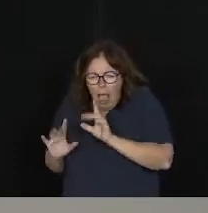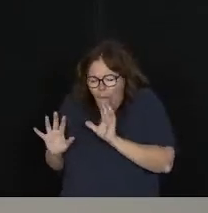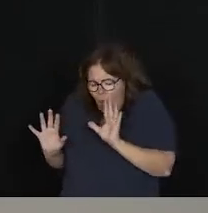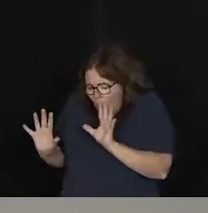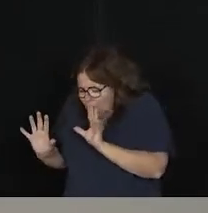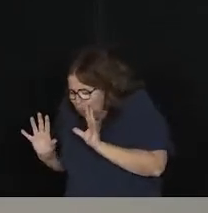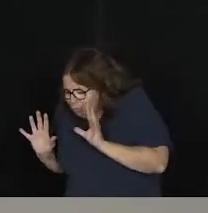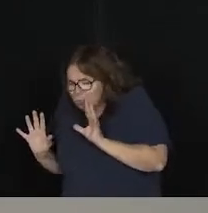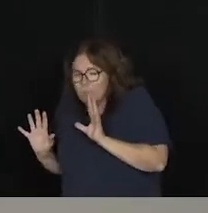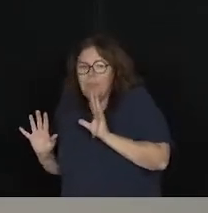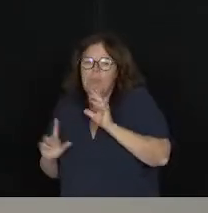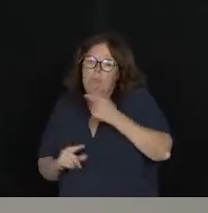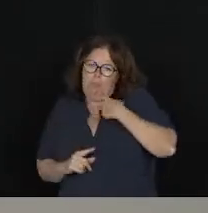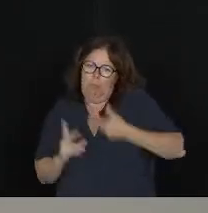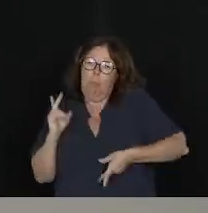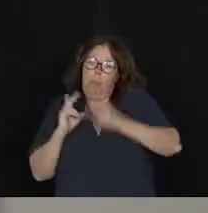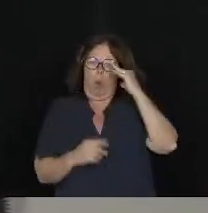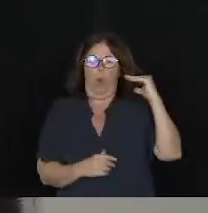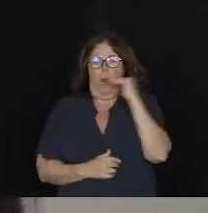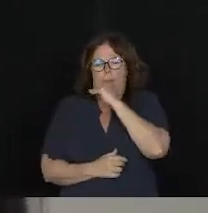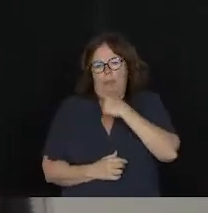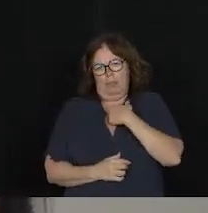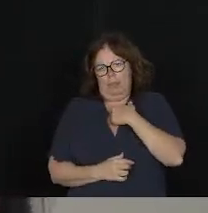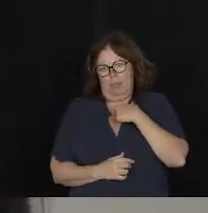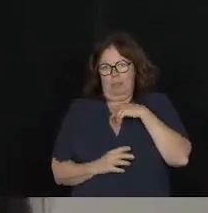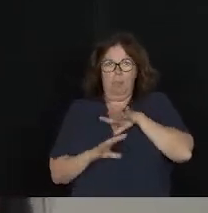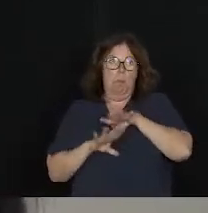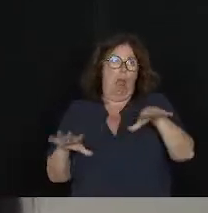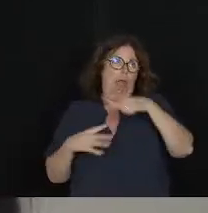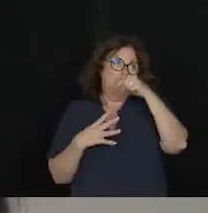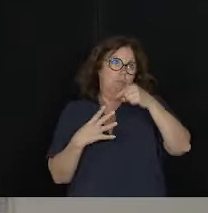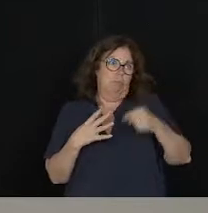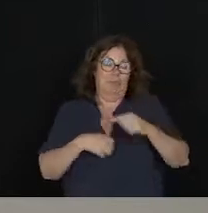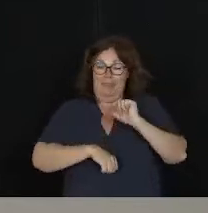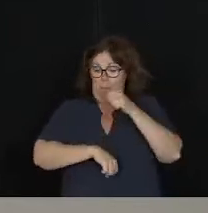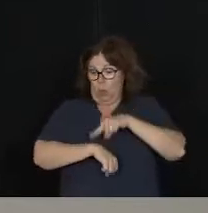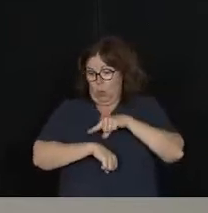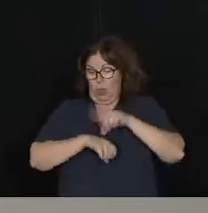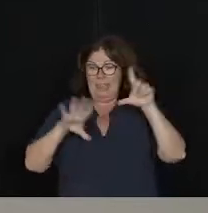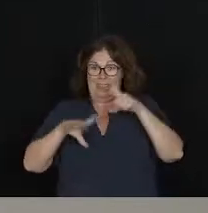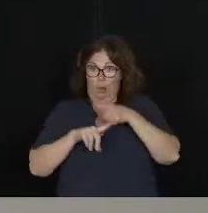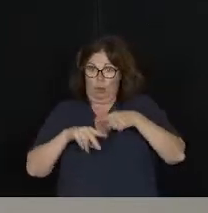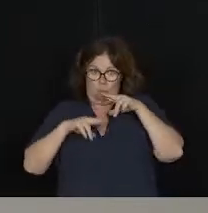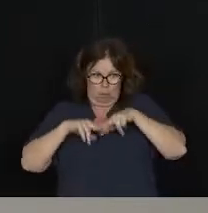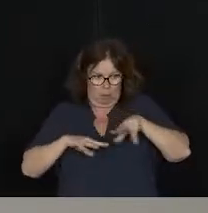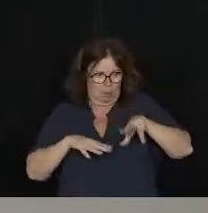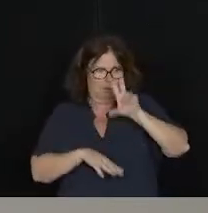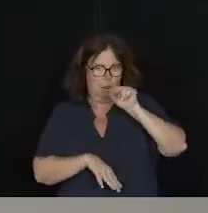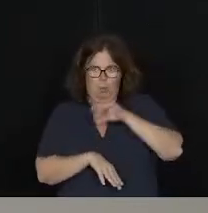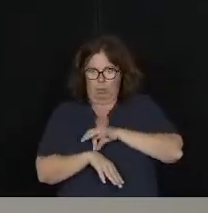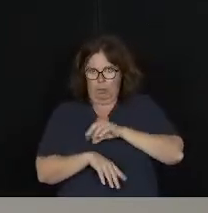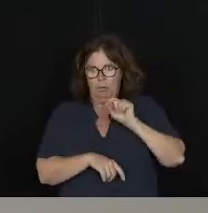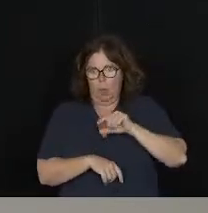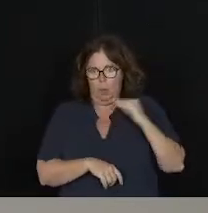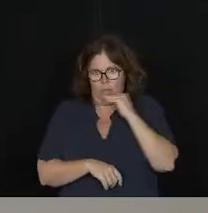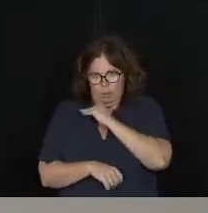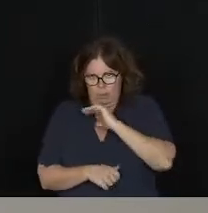où on va aller plus vite. On va aller plus vite pour plein de raisons. La première, c'est qu'il est 19h30 et qu'il nous reste une demi-heure. La deuxième,